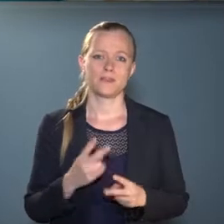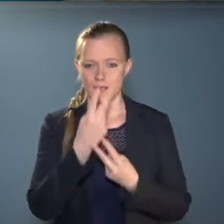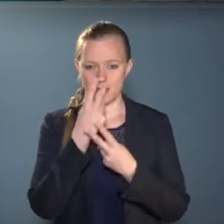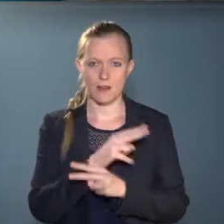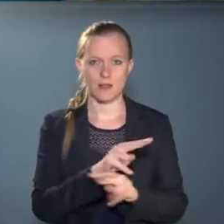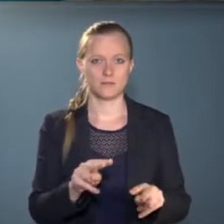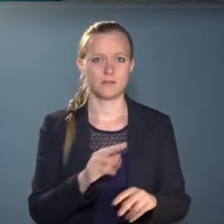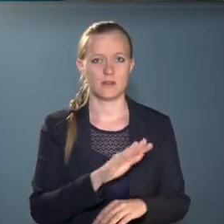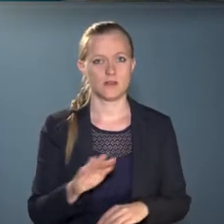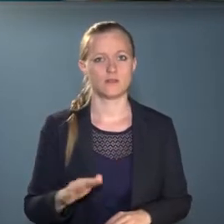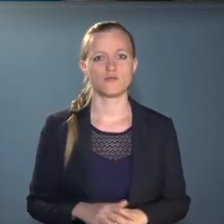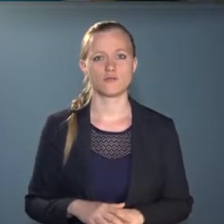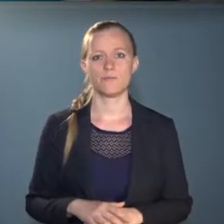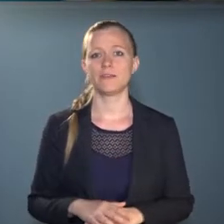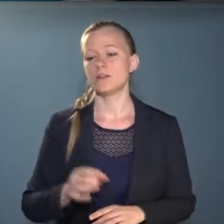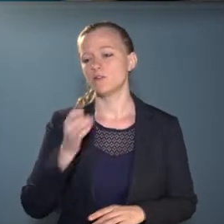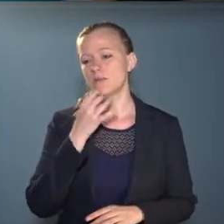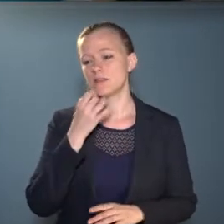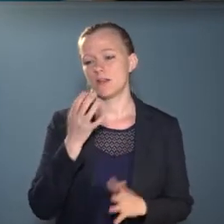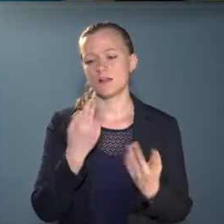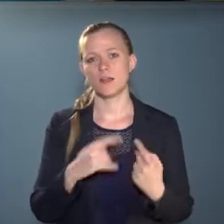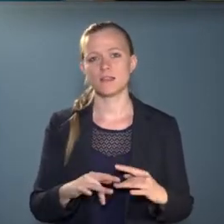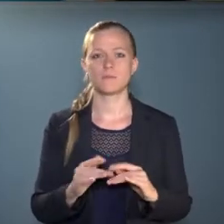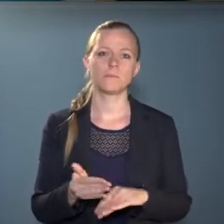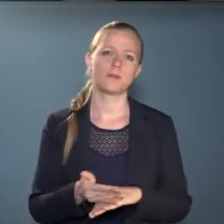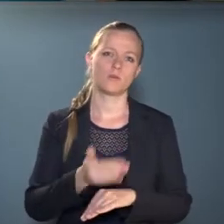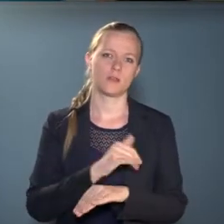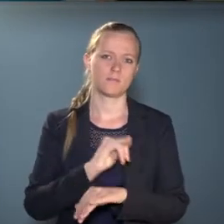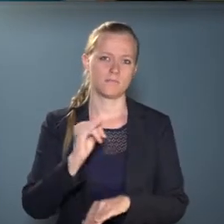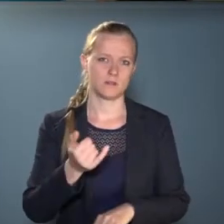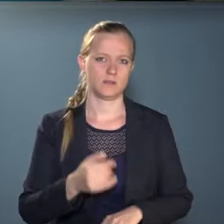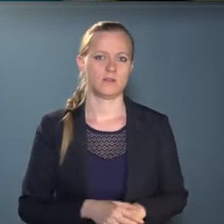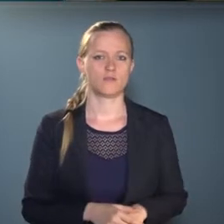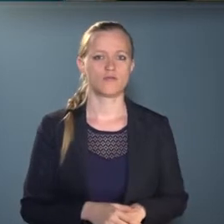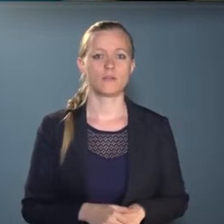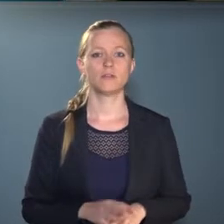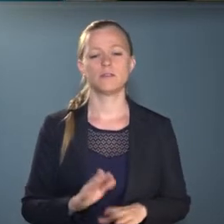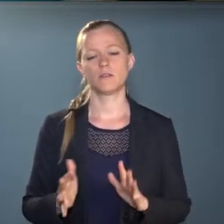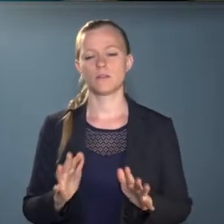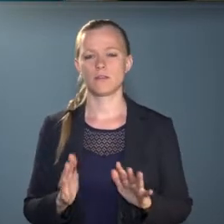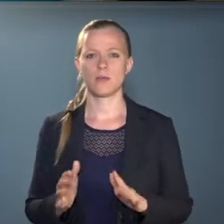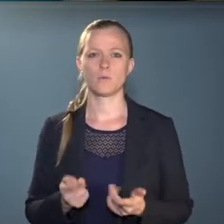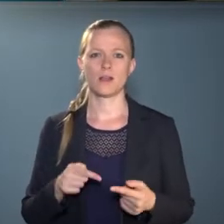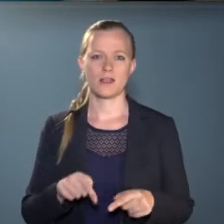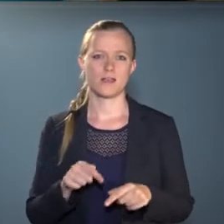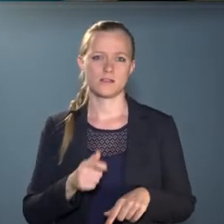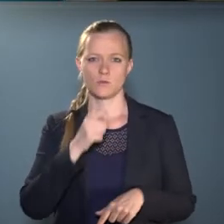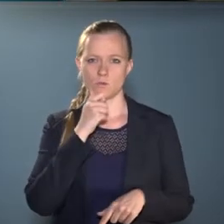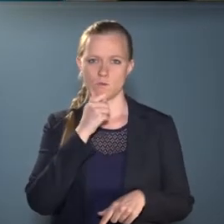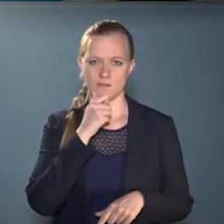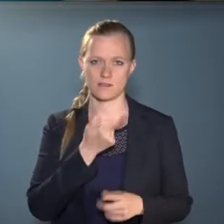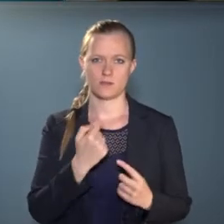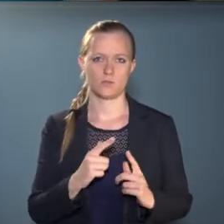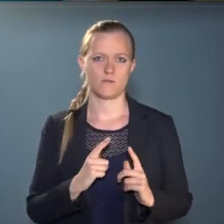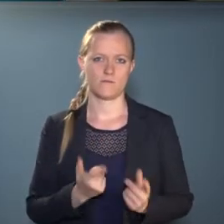ellátására. Ugye hát speciális helyzetben még korábban is, de nagyjából ugye ettől a korosztálytól